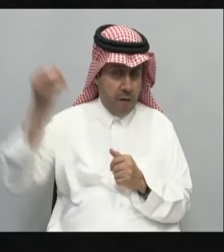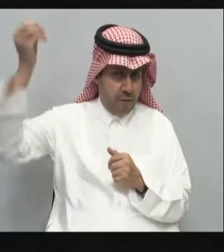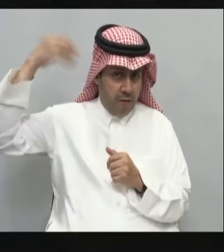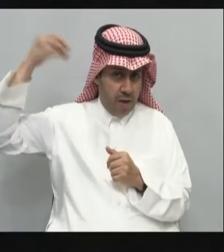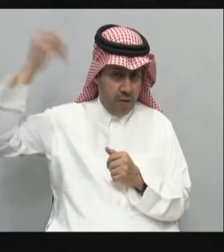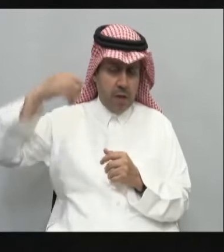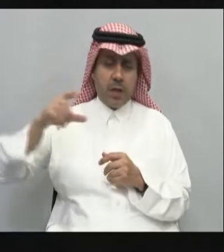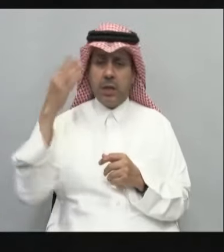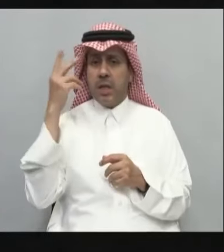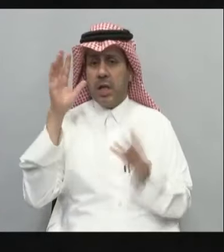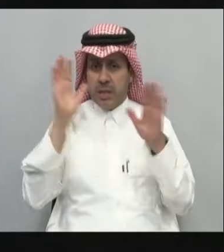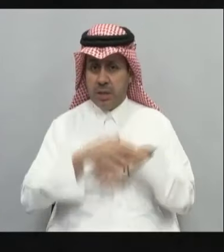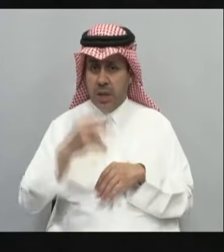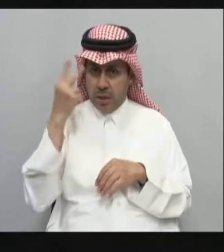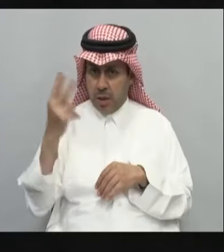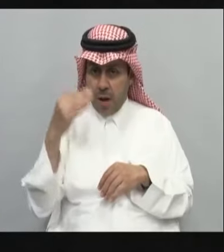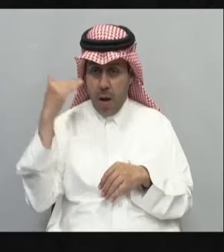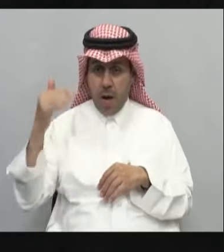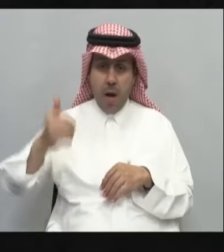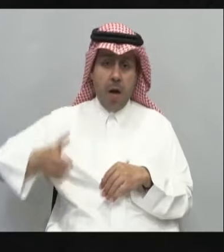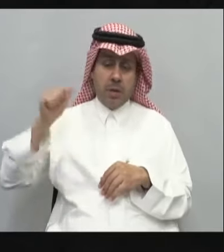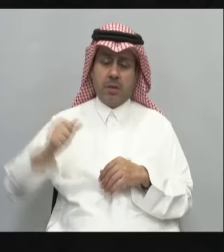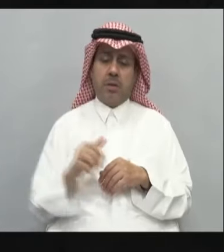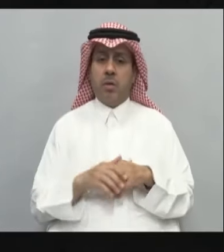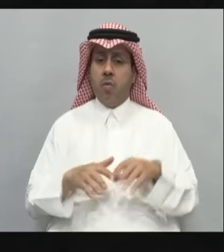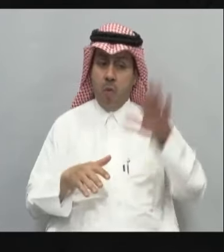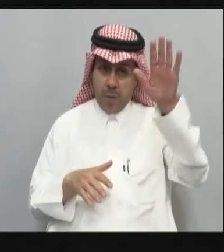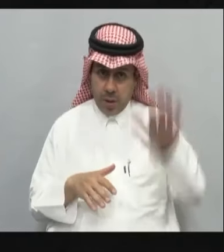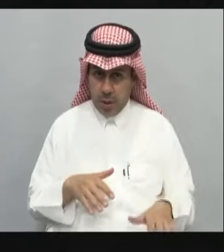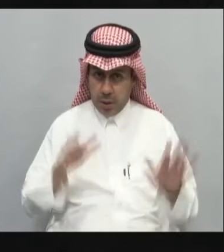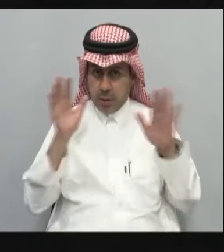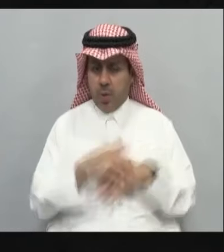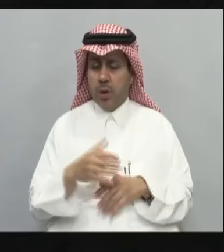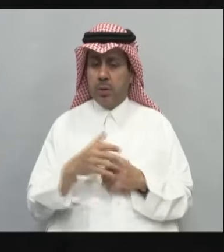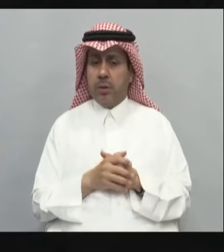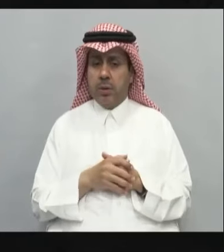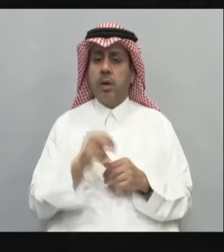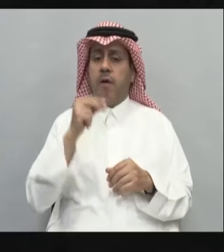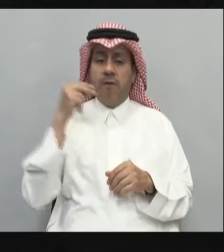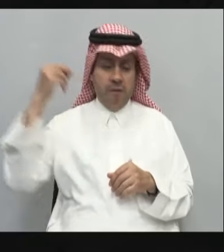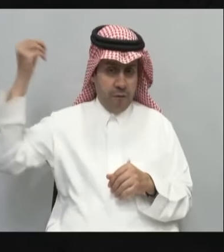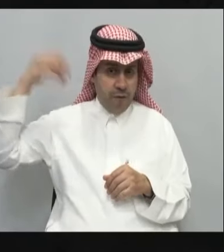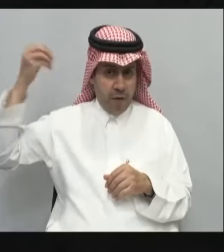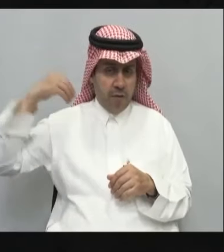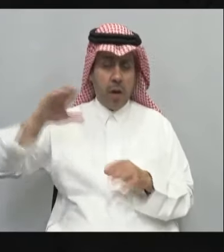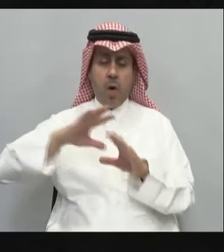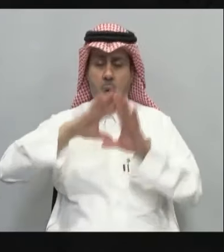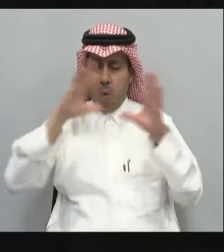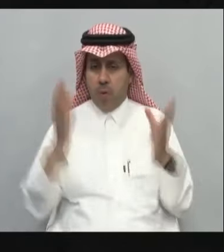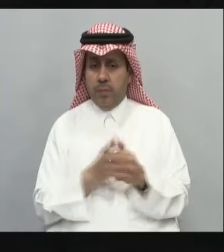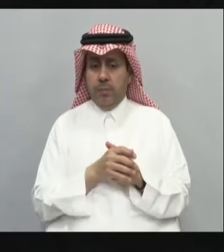هاتين الصلاتين خاصه وبقيه الصلوات كذلك لها فضائل اخرى فلنحرص